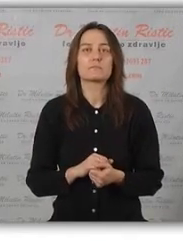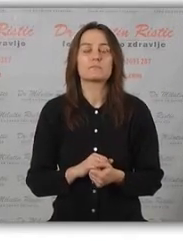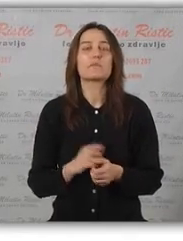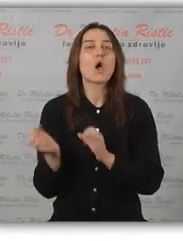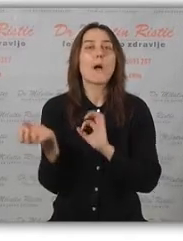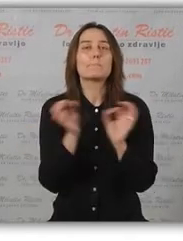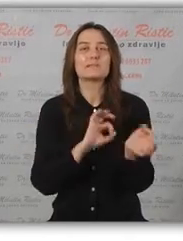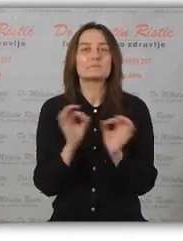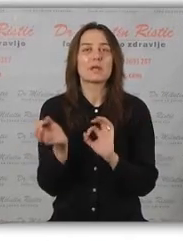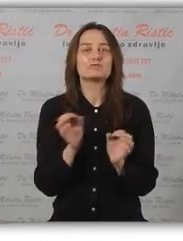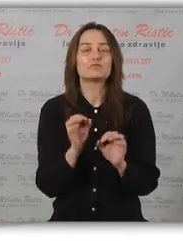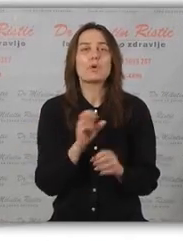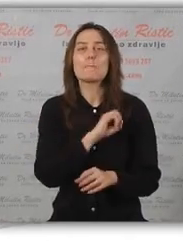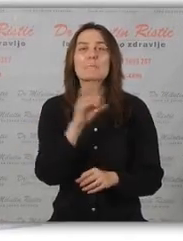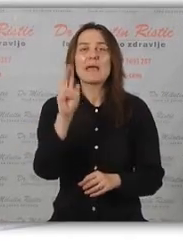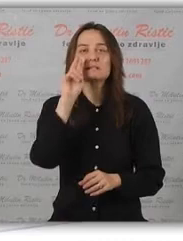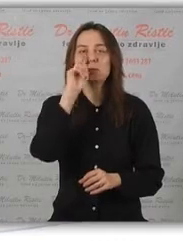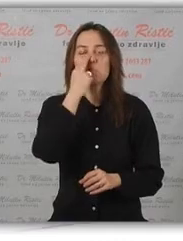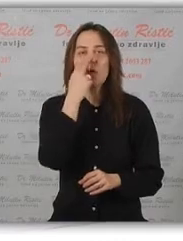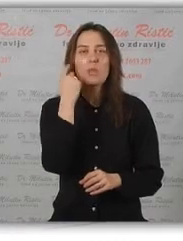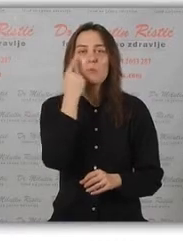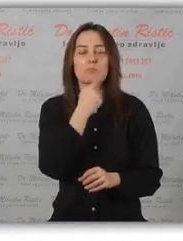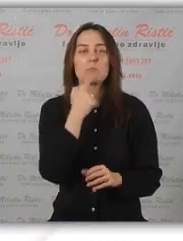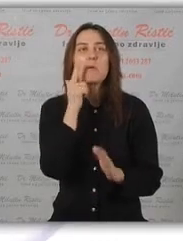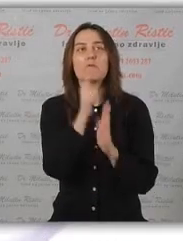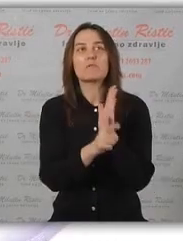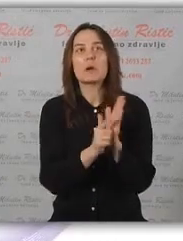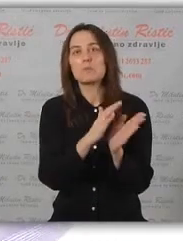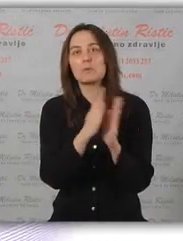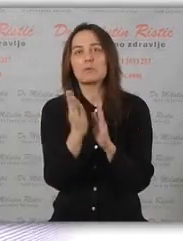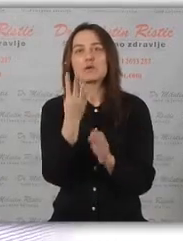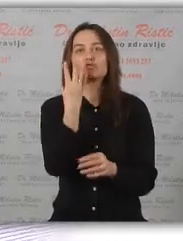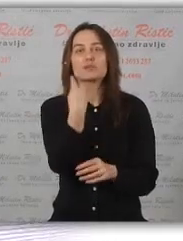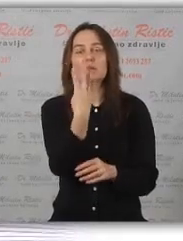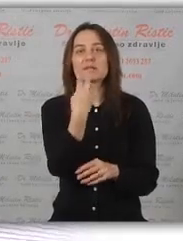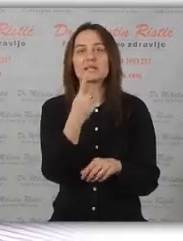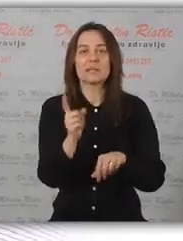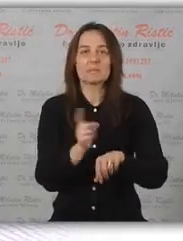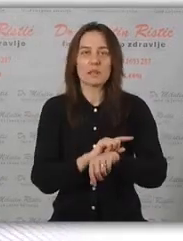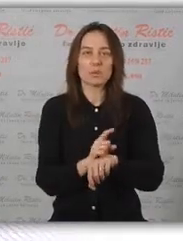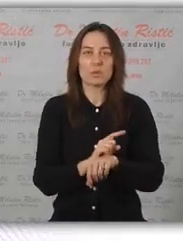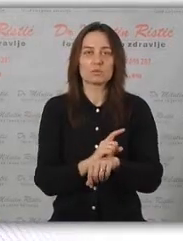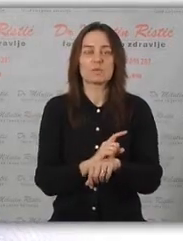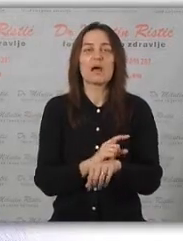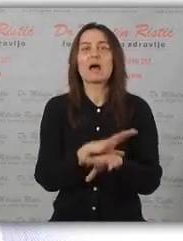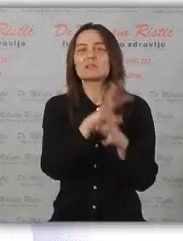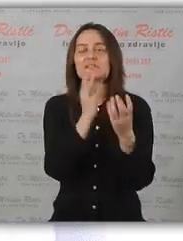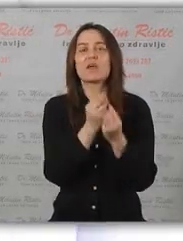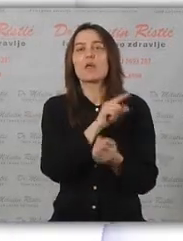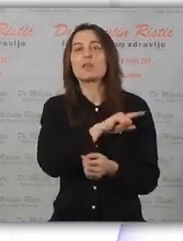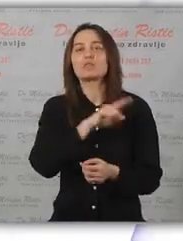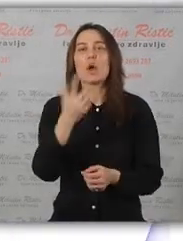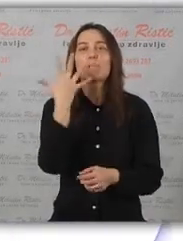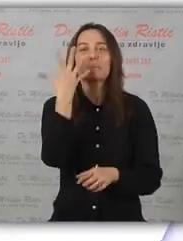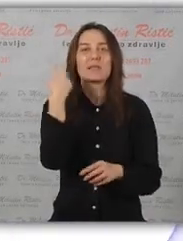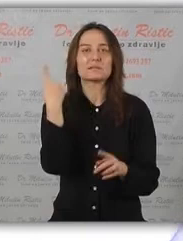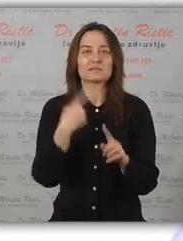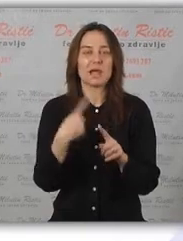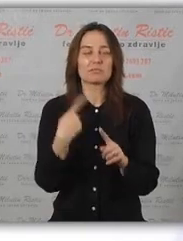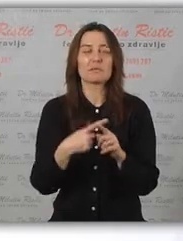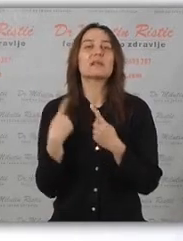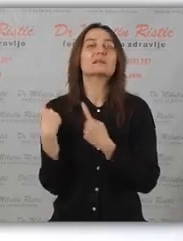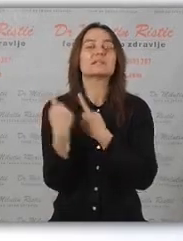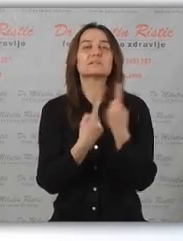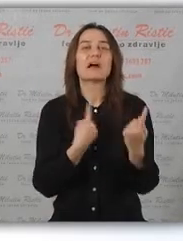vreme, obezbeđuju bezbolno polje u nekom vremenskom intervalu od 40 minuta pa sve do nekih